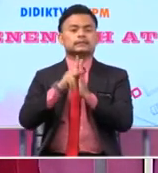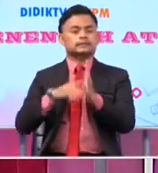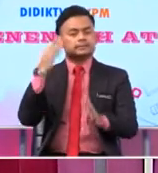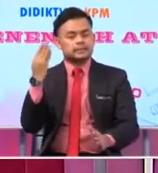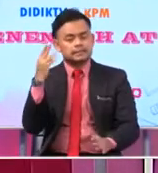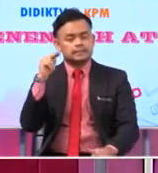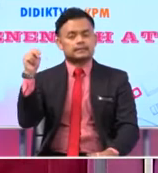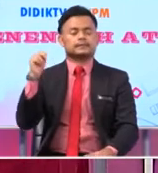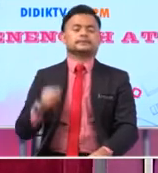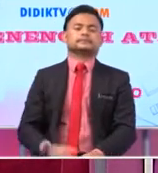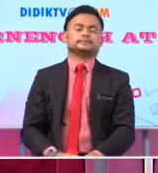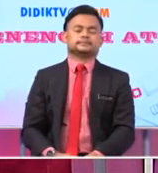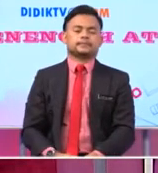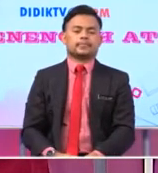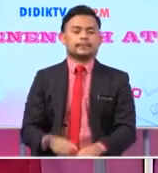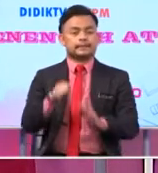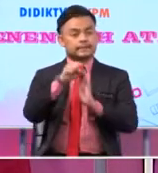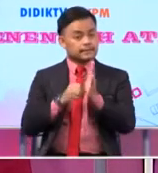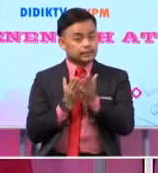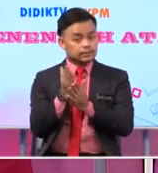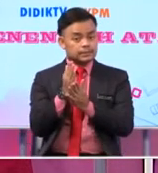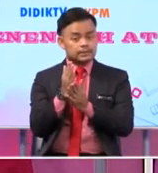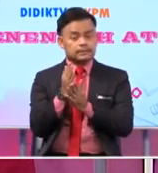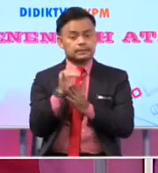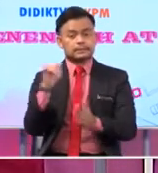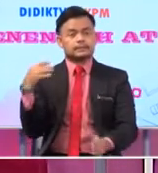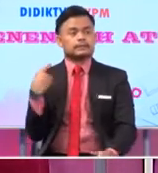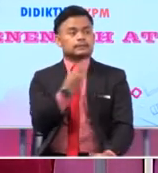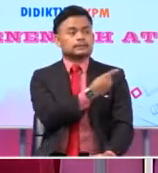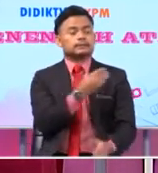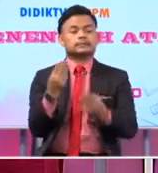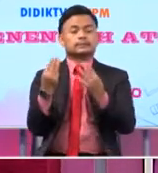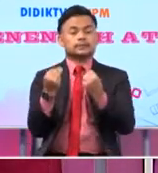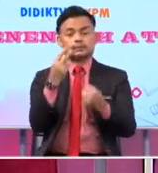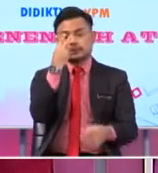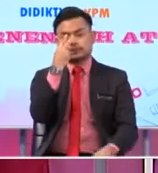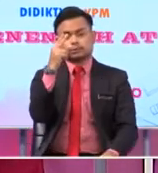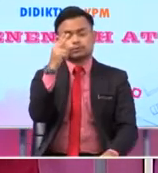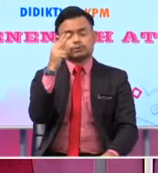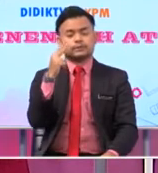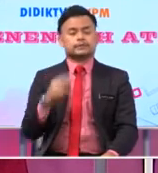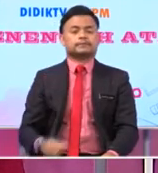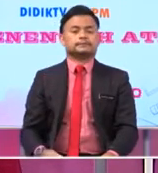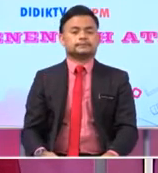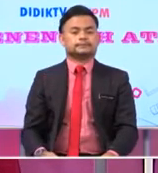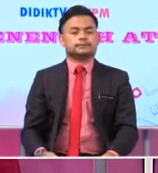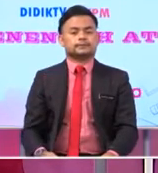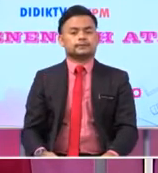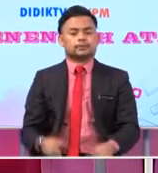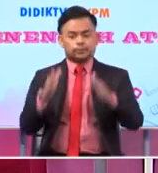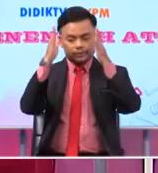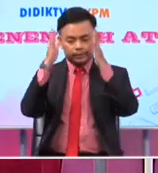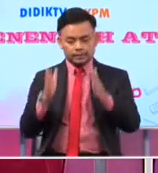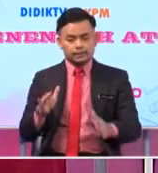hai oke seterusnya Ah gitu nak tengok Apakah ciri-ciri individu berkepribadian Mulia oke yang